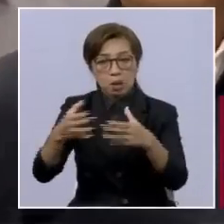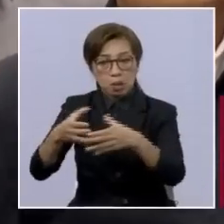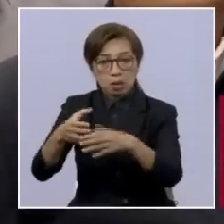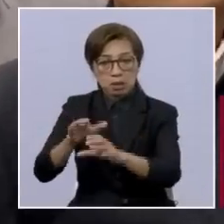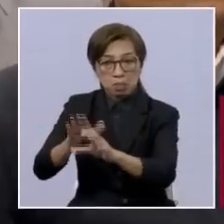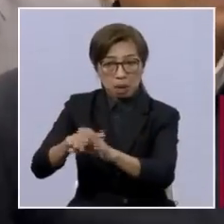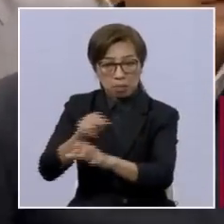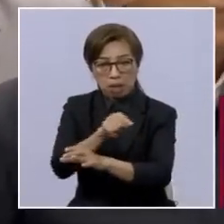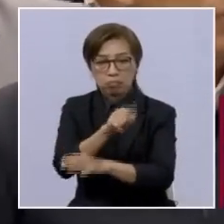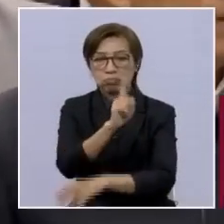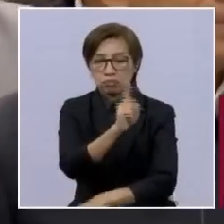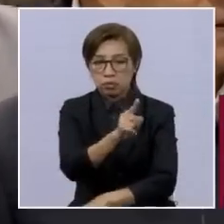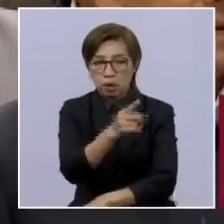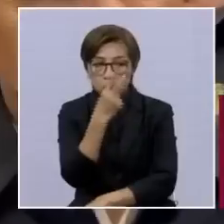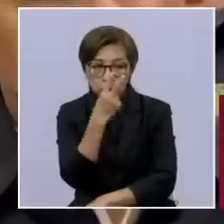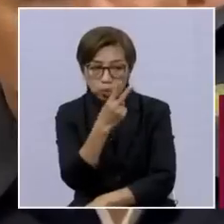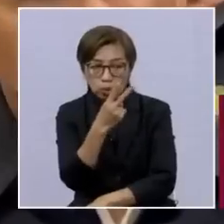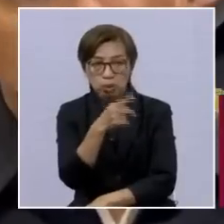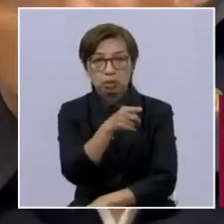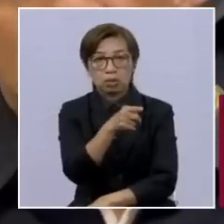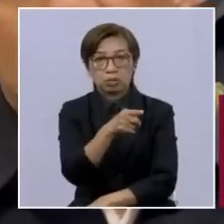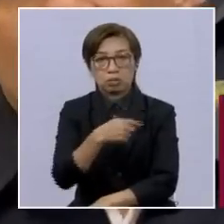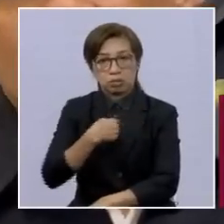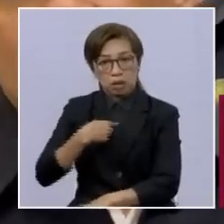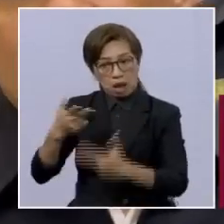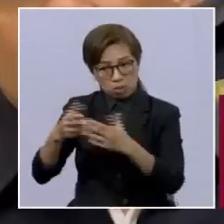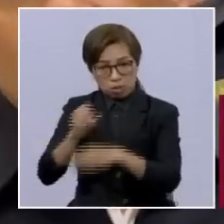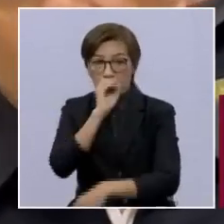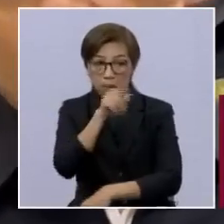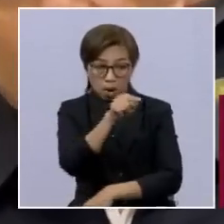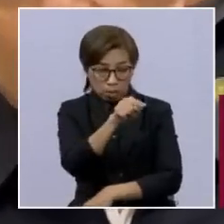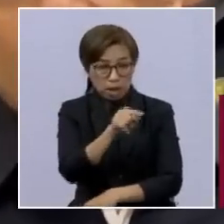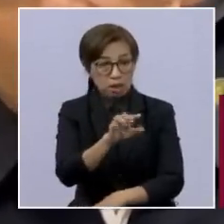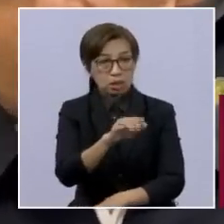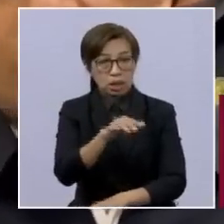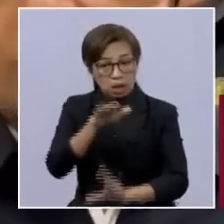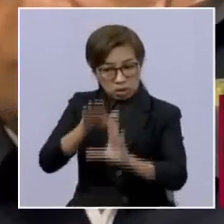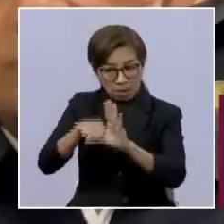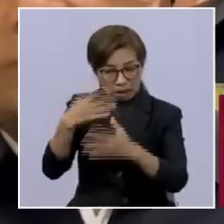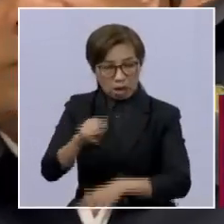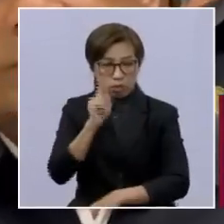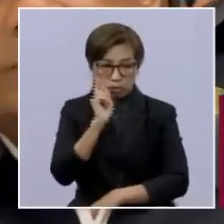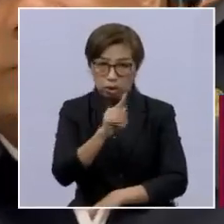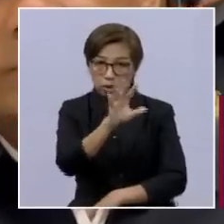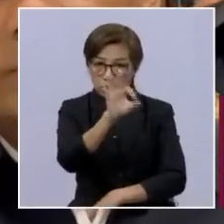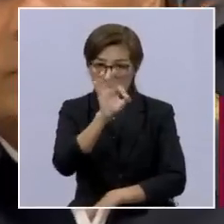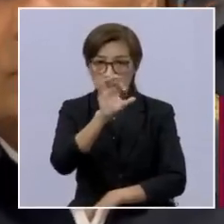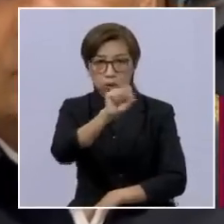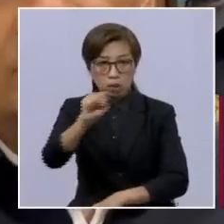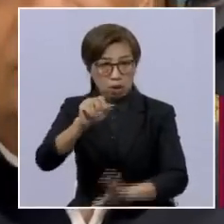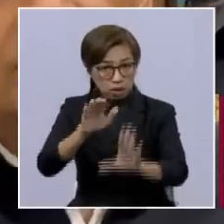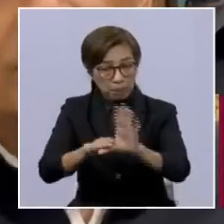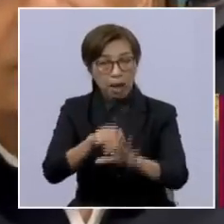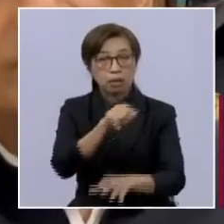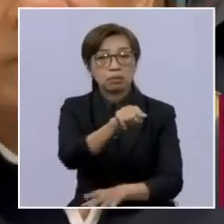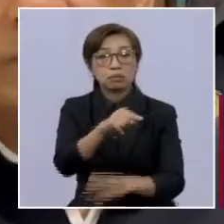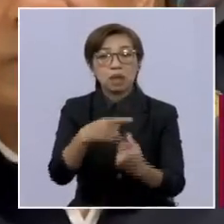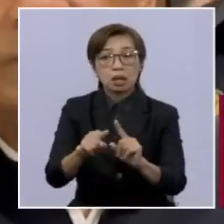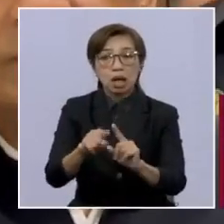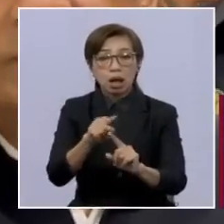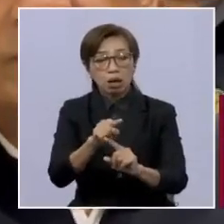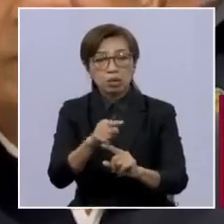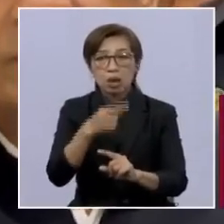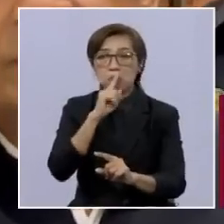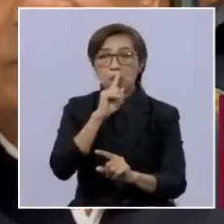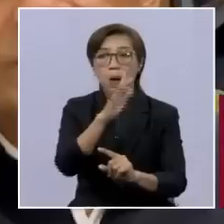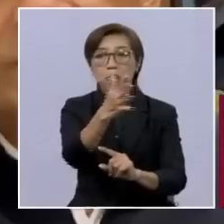ความชัดเจนไม่ใช่มาแล้วขาลอยสุ่มเสี่ยงที่จะไม่ได้ลงส.ส.ป้องกันแชมป์ก็คงจะไม่มาขณะที่คุณพีรพันธ์ในฐานะ